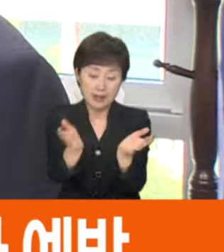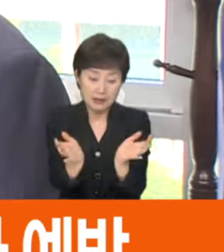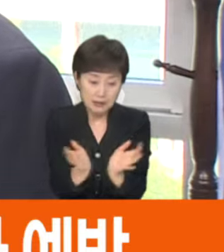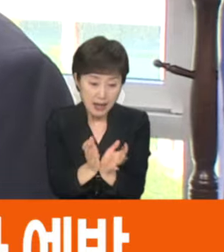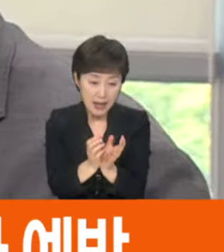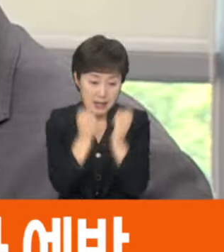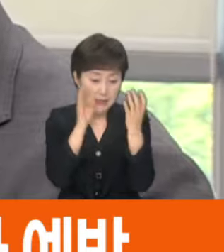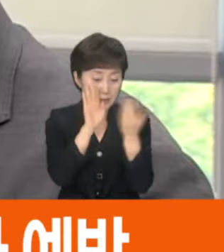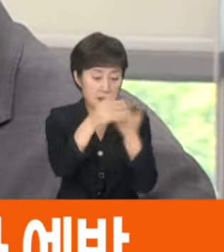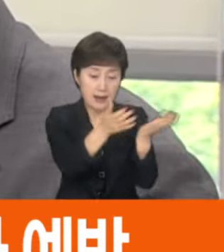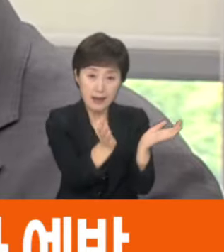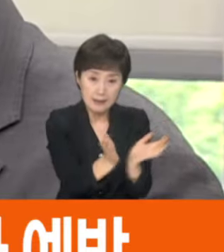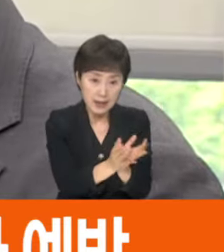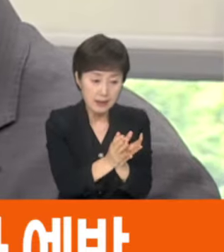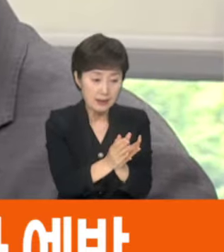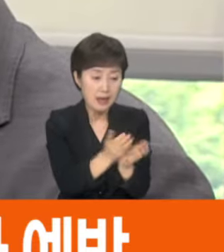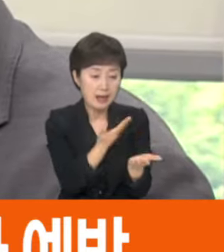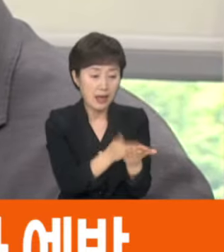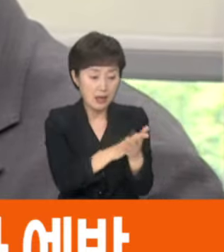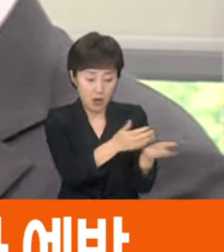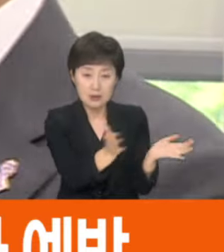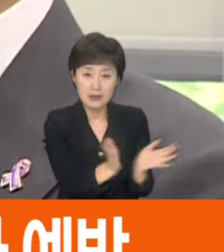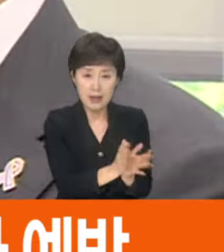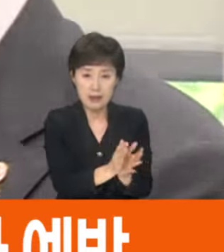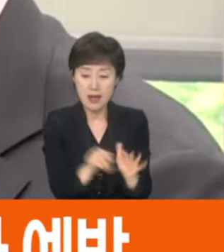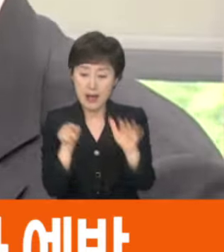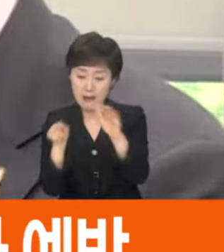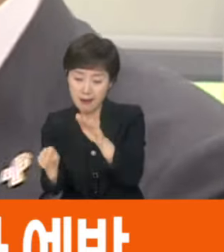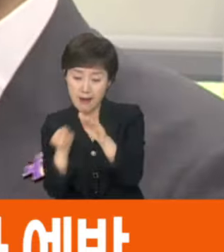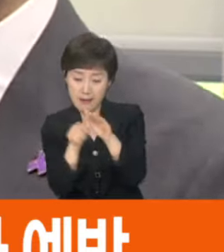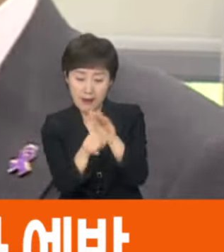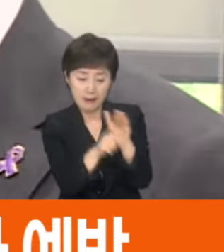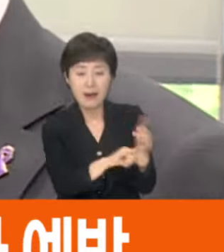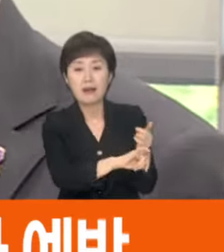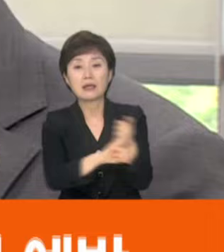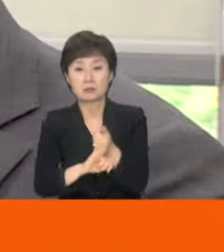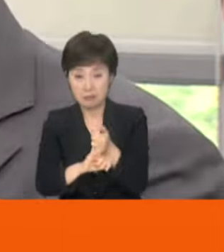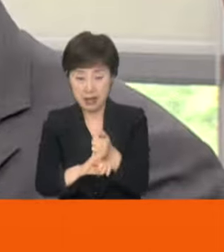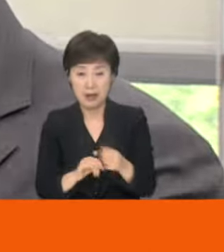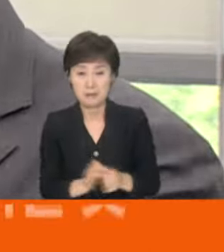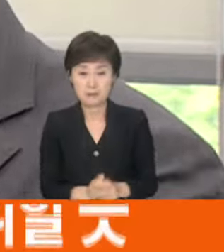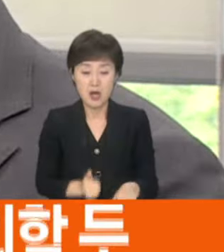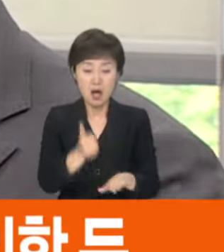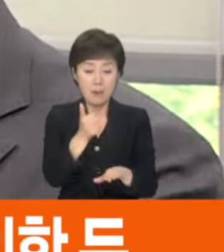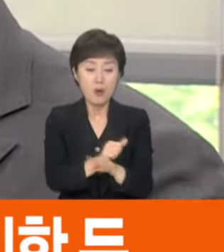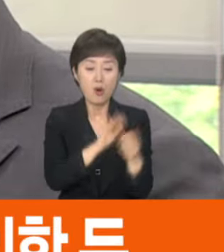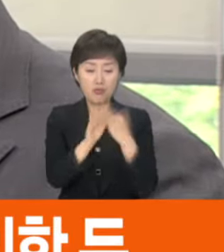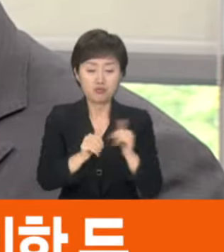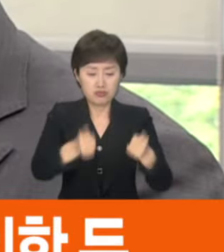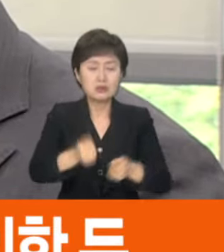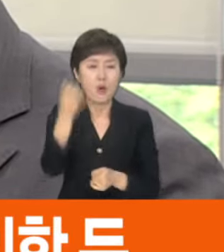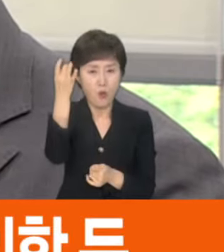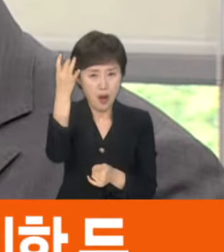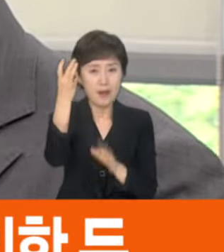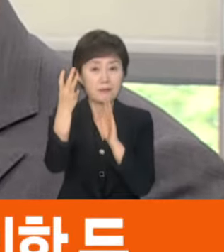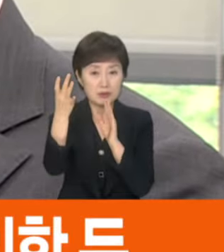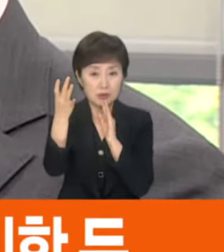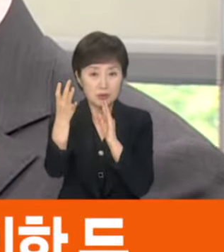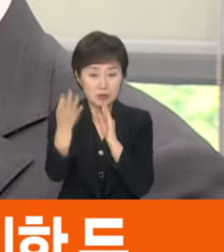새로운미래, 개혁신당, 기본소득당 원내대표를 차례로 만날 계획입니다. 취임 후 인사를 도는 게 관례긴